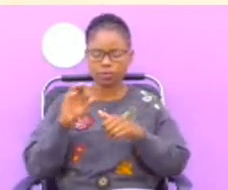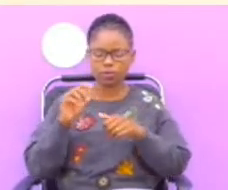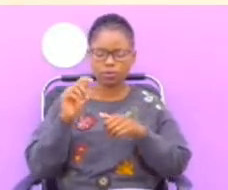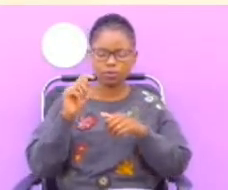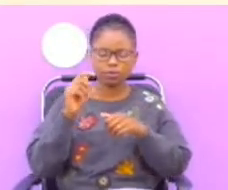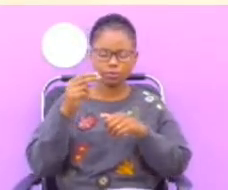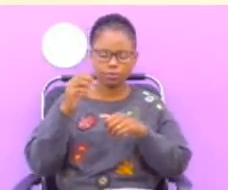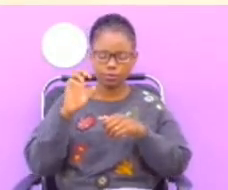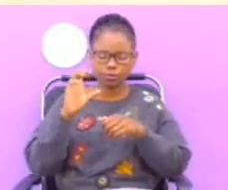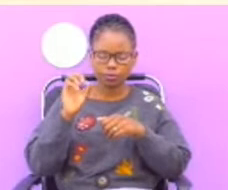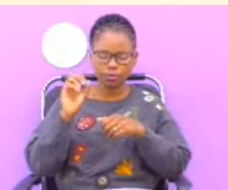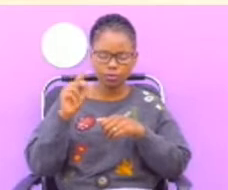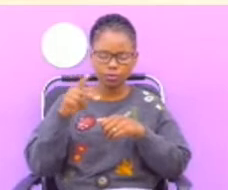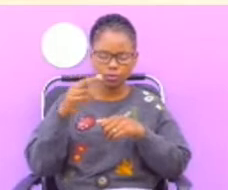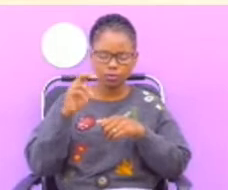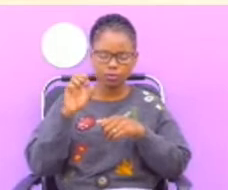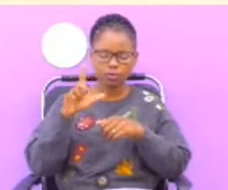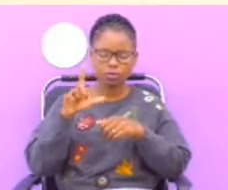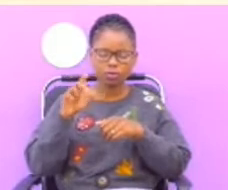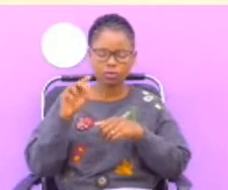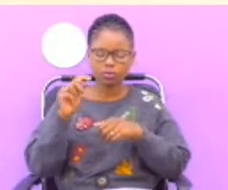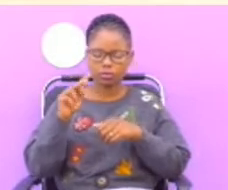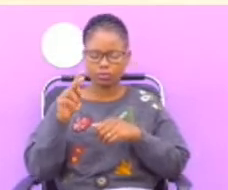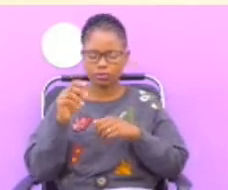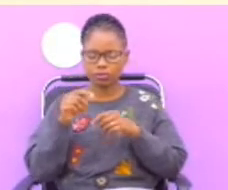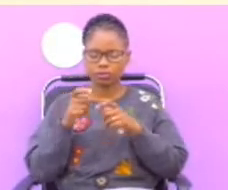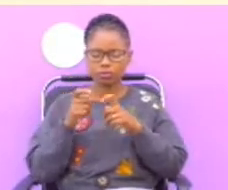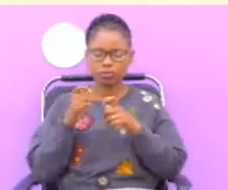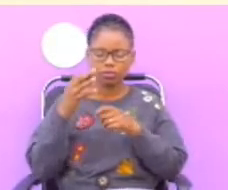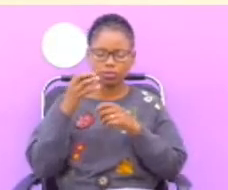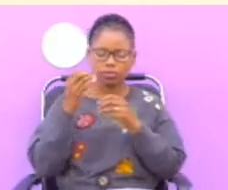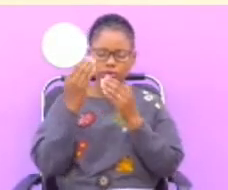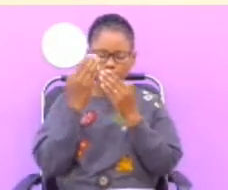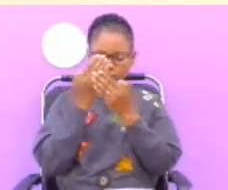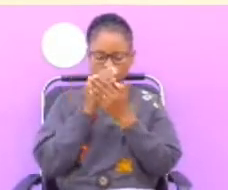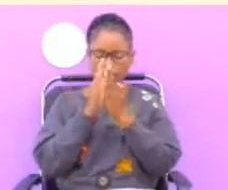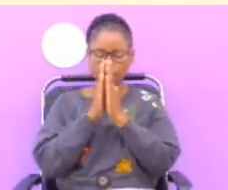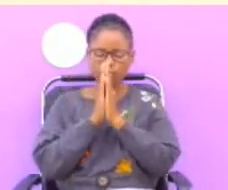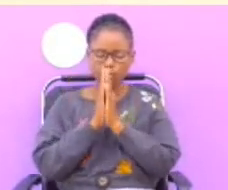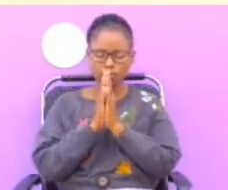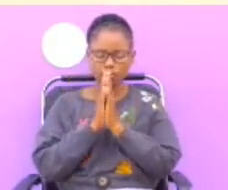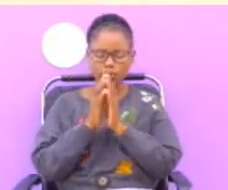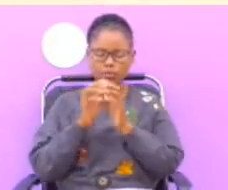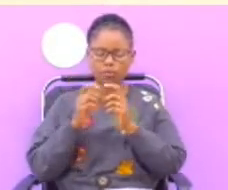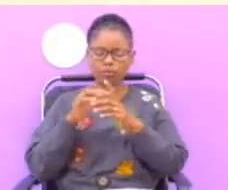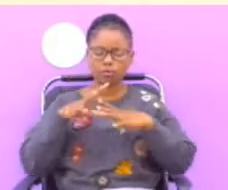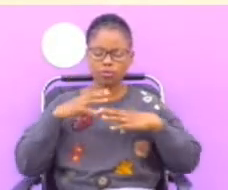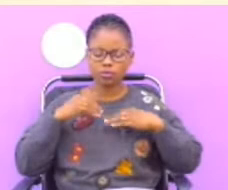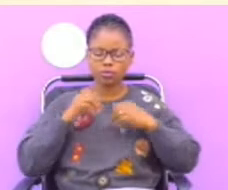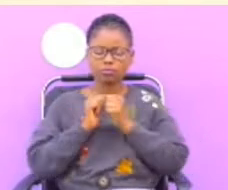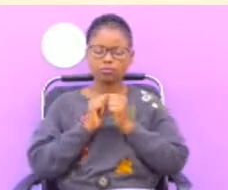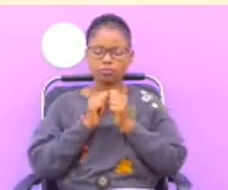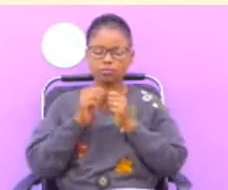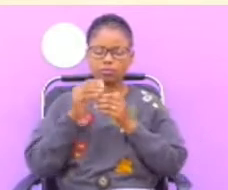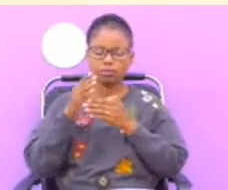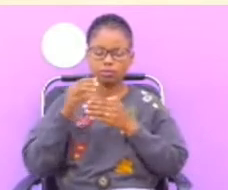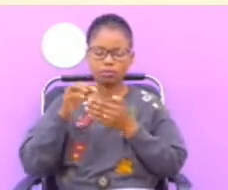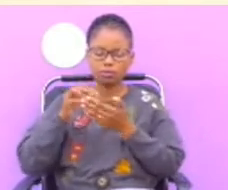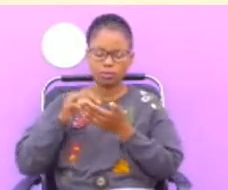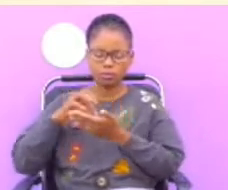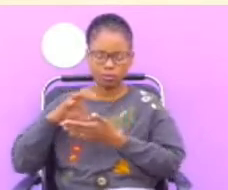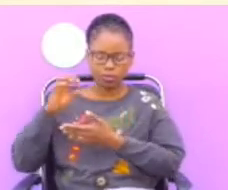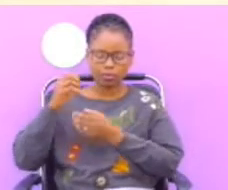TV, ũtungata-inĩ wa mahoya ma hwaĩ-inĩ. Twagũthaitha wĩtĩkĩre gũkorwo ũrĩ hamwe na ithuĩ. Roho wa Ngai